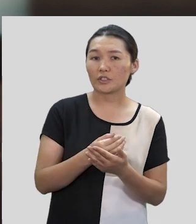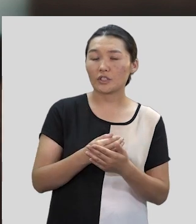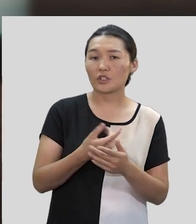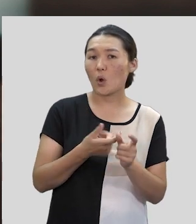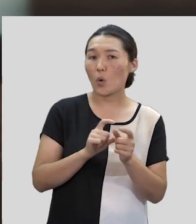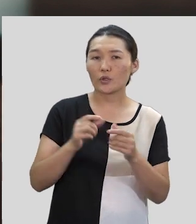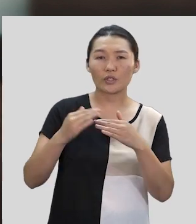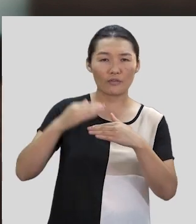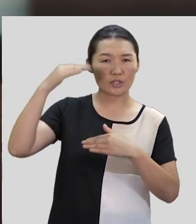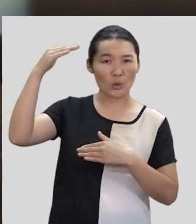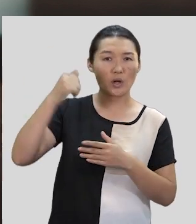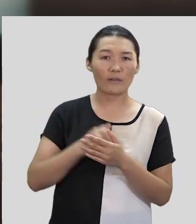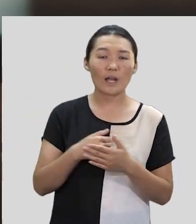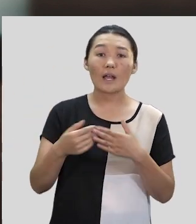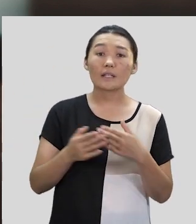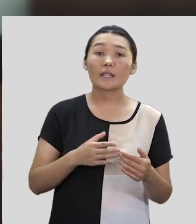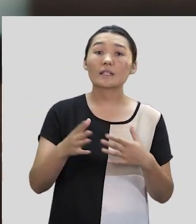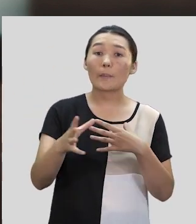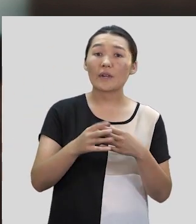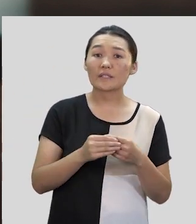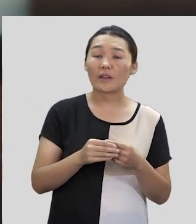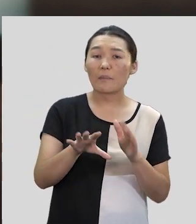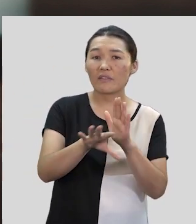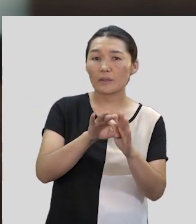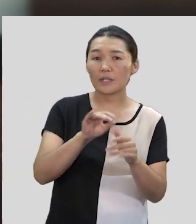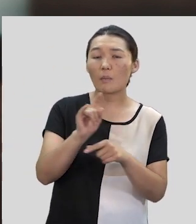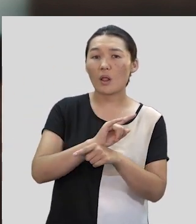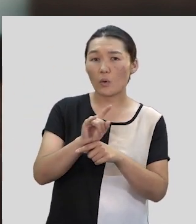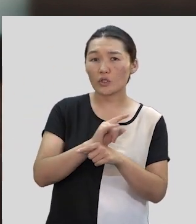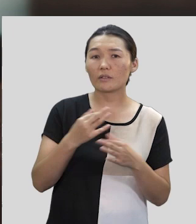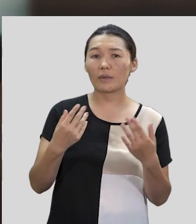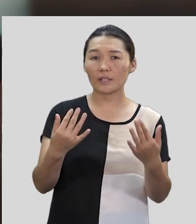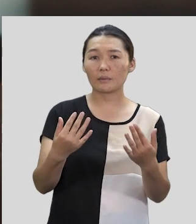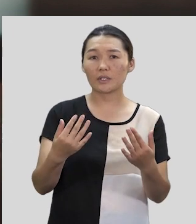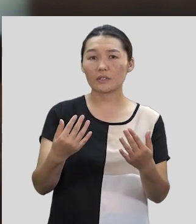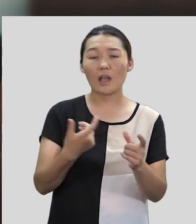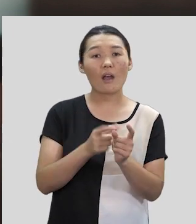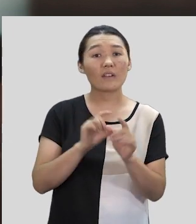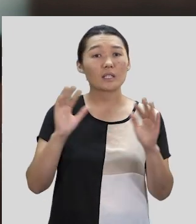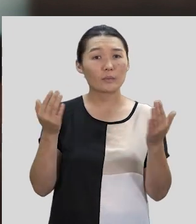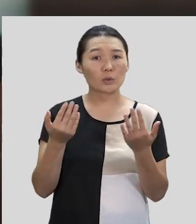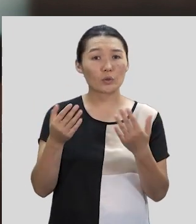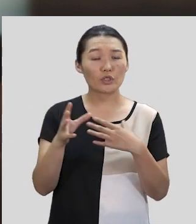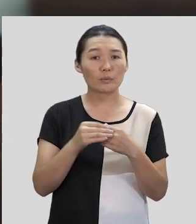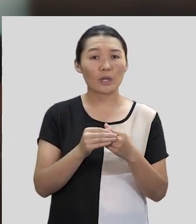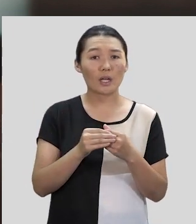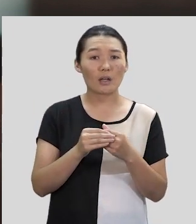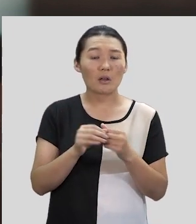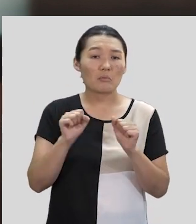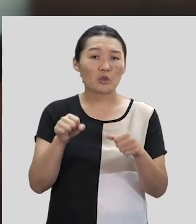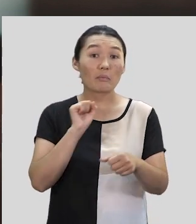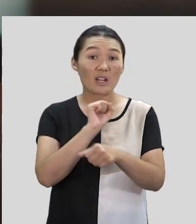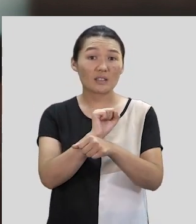если мы с вами выберем ложные потребности то в этом случае мы можем остановиться на полпути